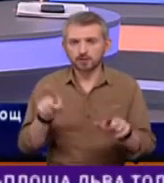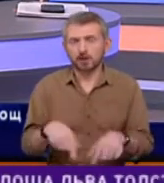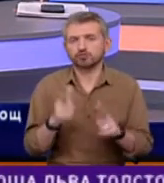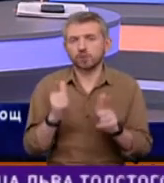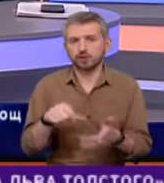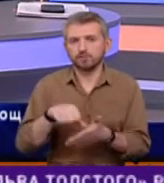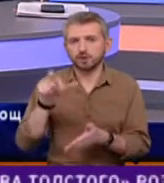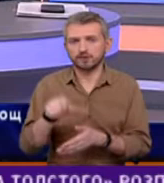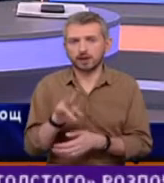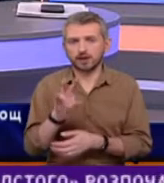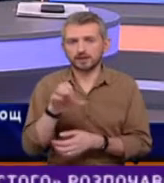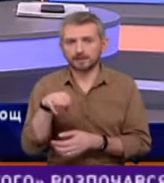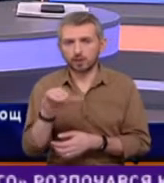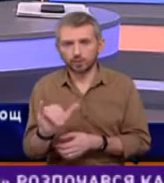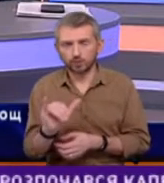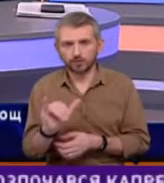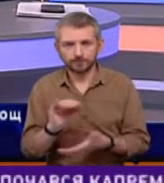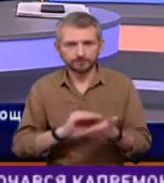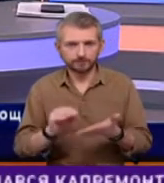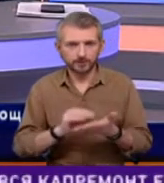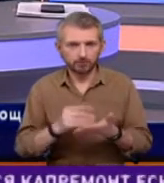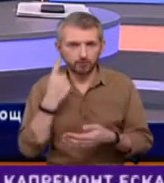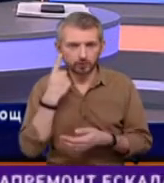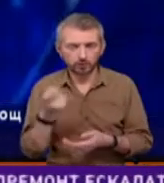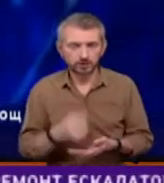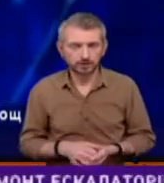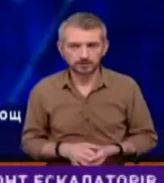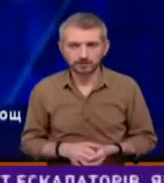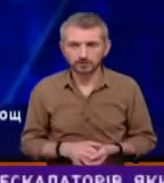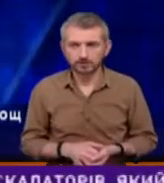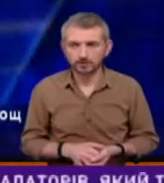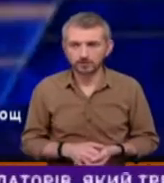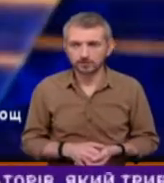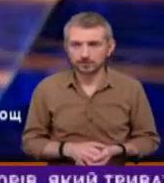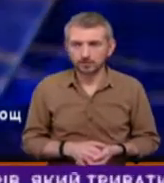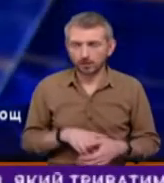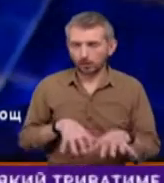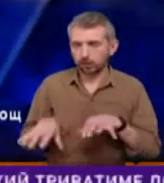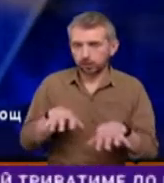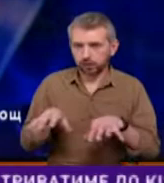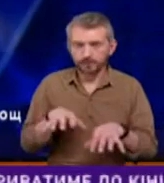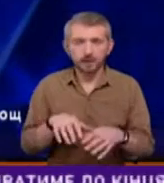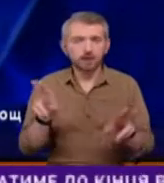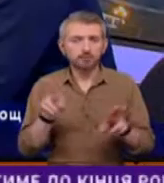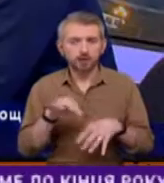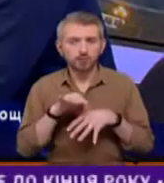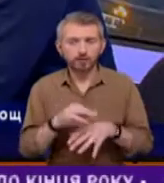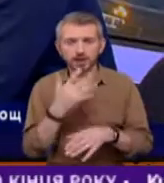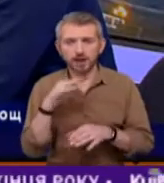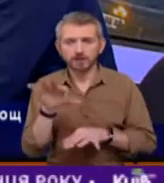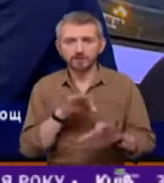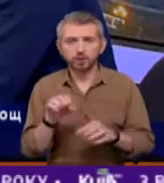погодив представник НСТУ. Йдеться у повідомленні. На перські, розумієте. І у правилах проведення нацвідбору